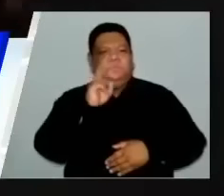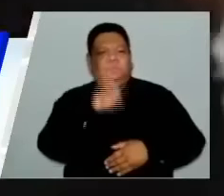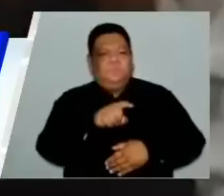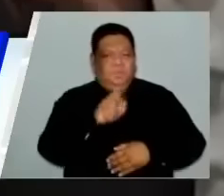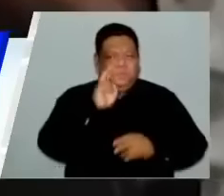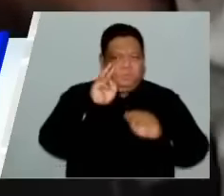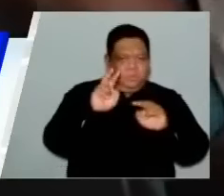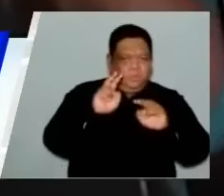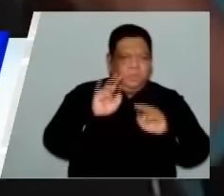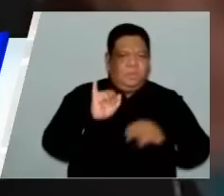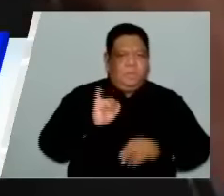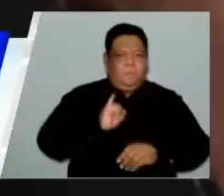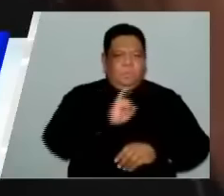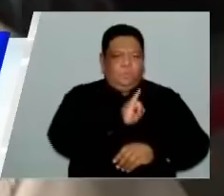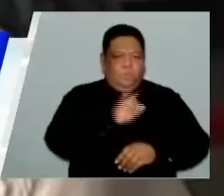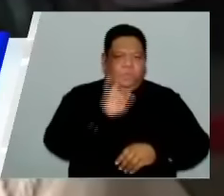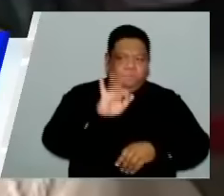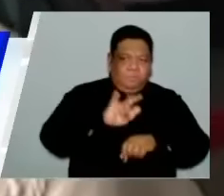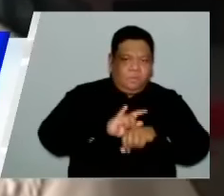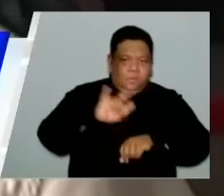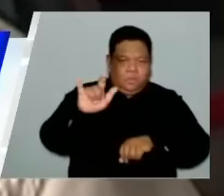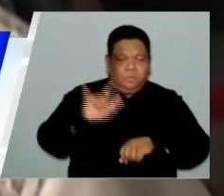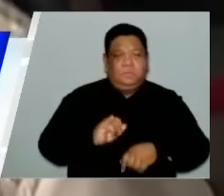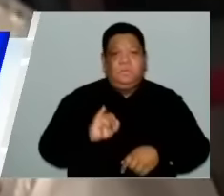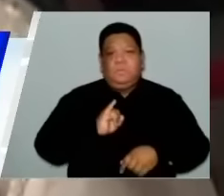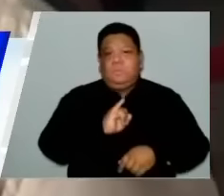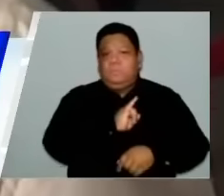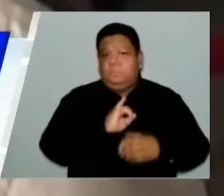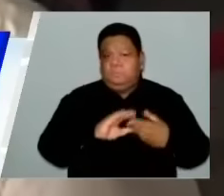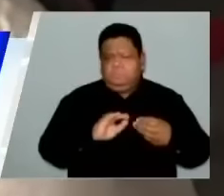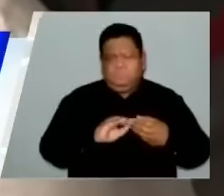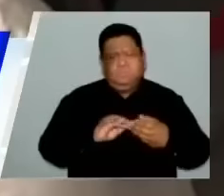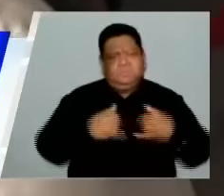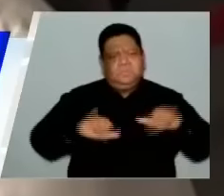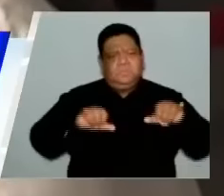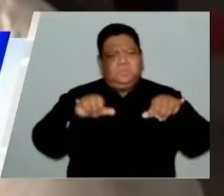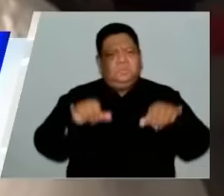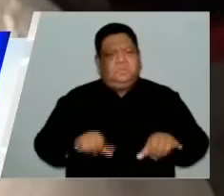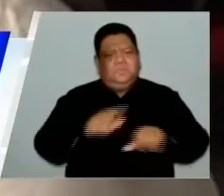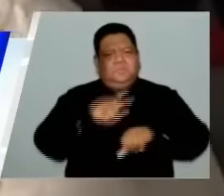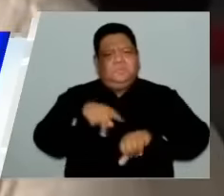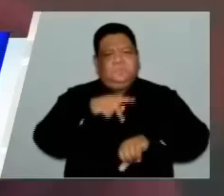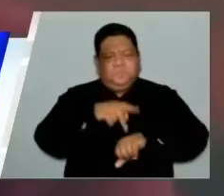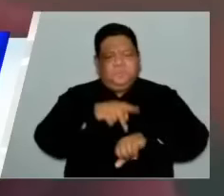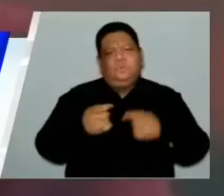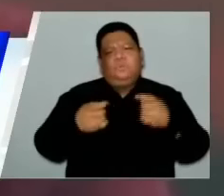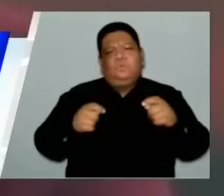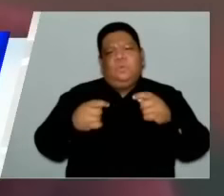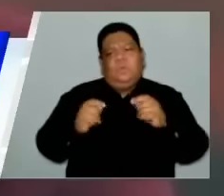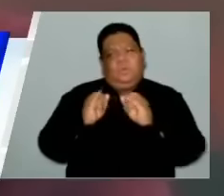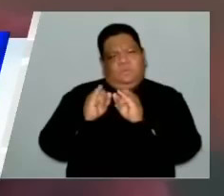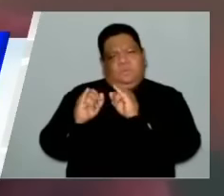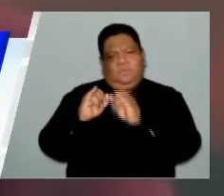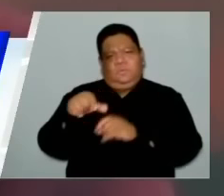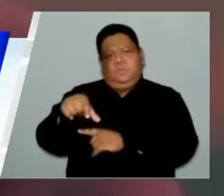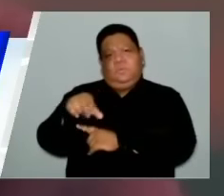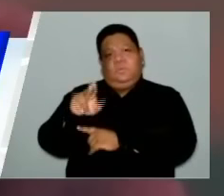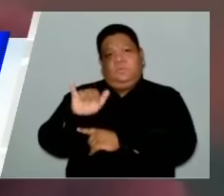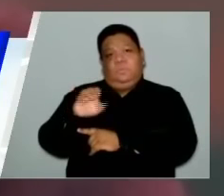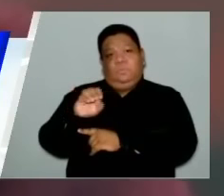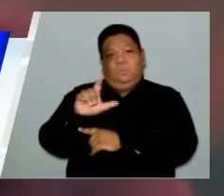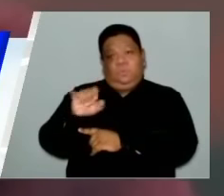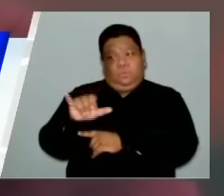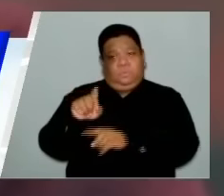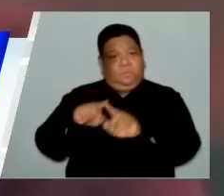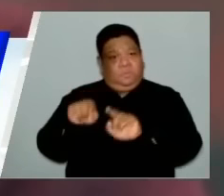sa impormasyon ng Immigration, nasa Pilipinas pa raw si Quibuloy na sinisika pa namin makuha ang pahayag. Pero dati niyang sinabi na hindi